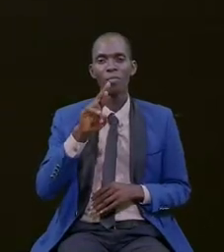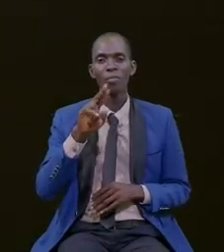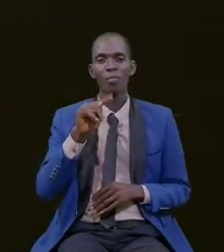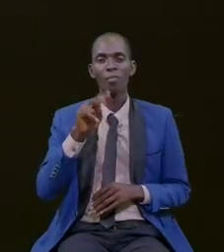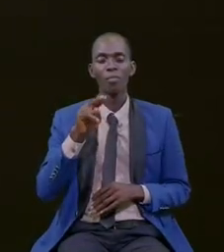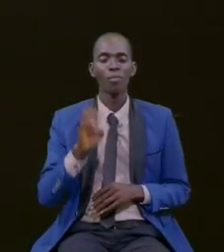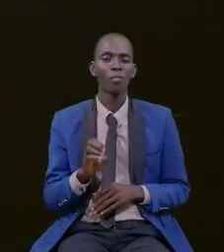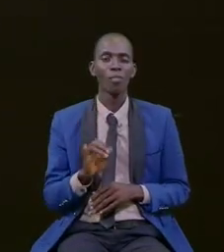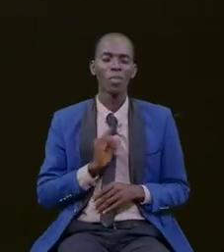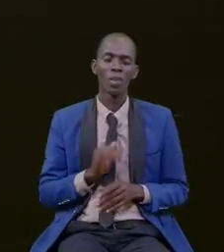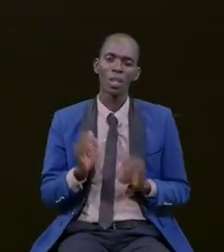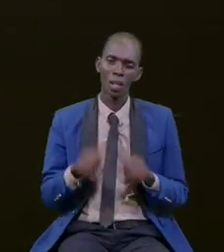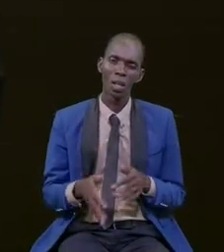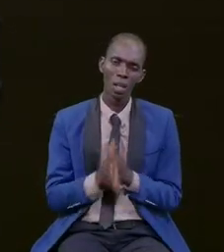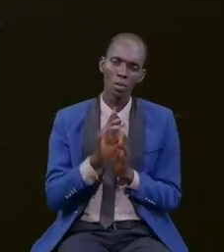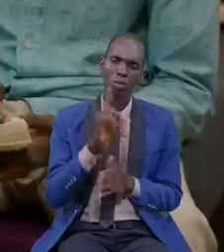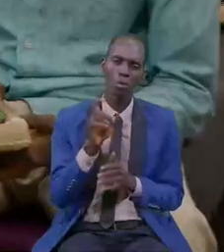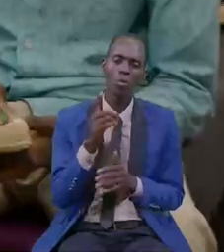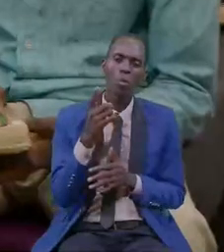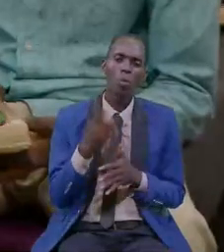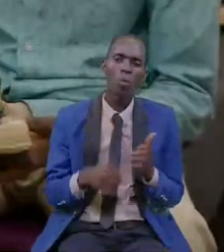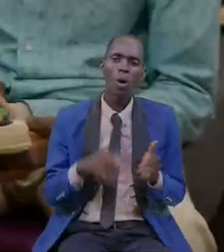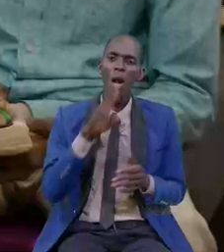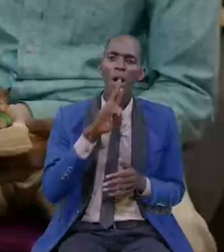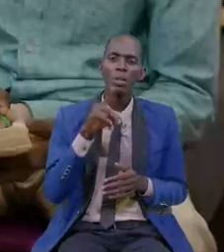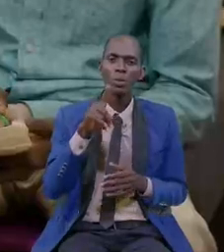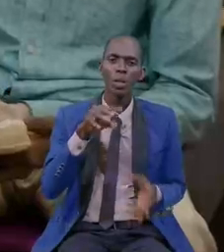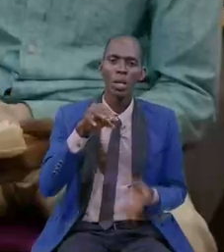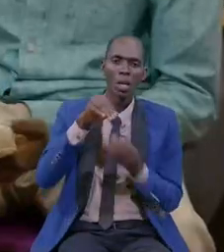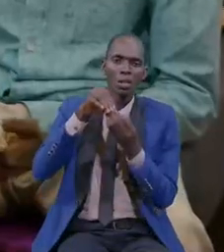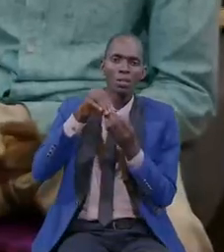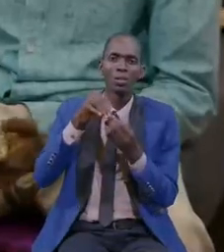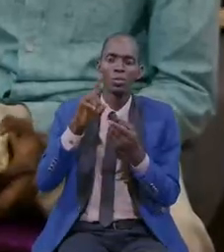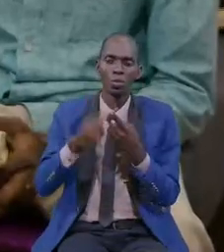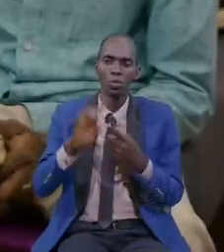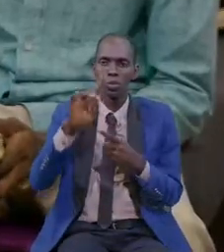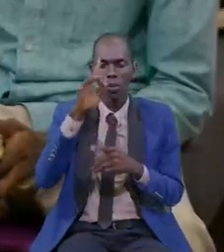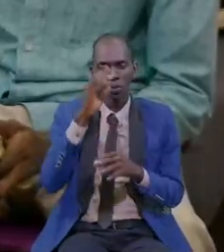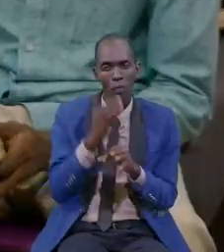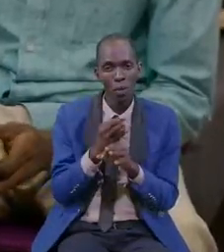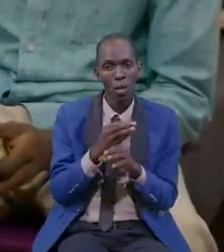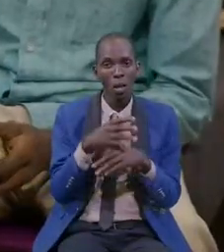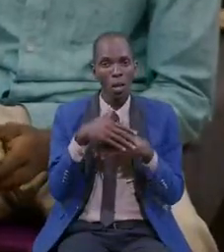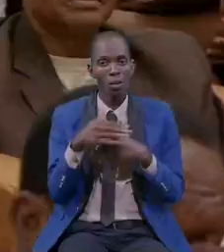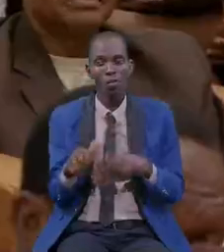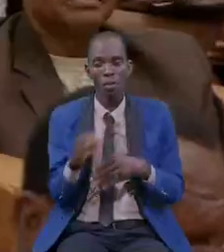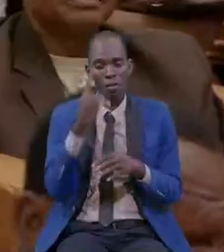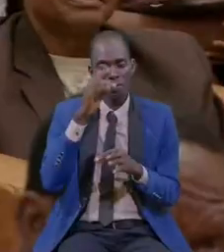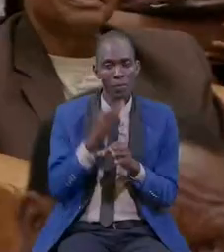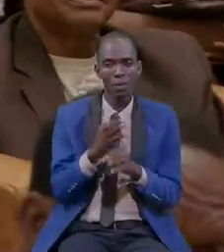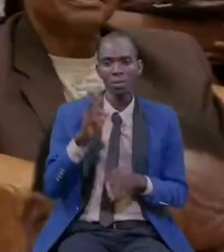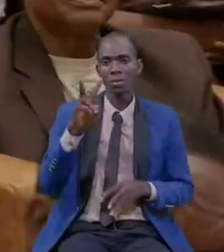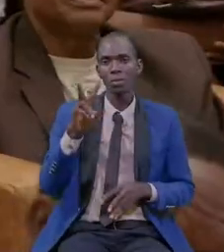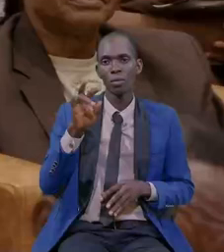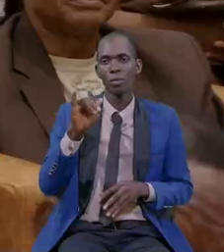votre foi que vous avez qui vous sauve est-ce que vous ajoutez la vertu et à la vertu la connaissance la science est-ce que vous